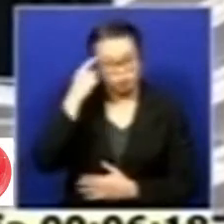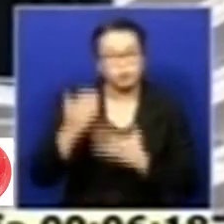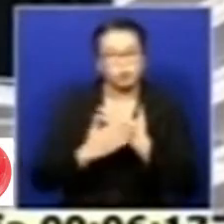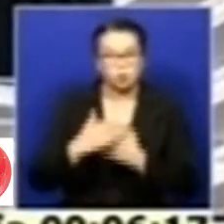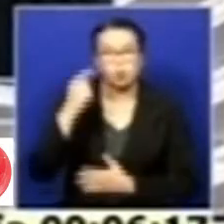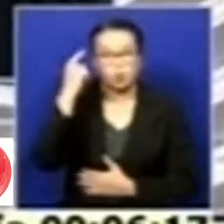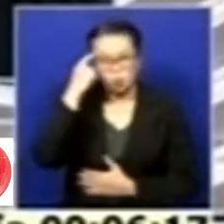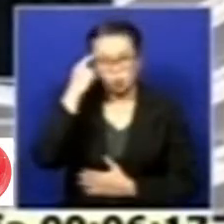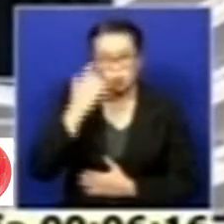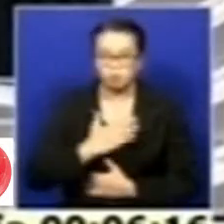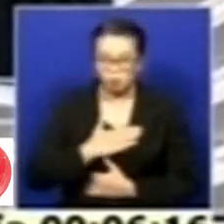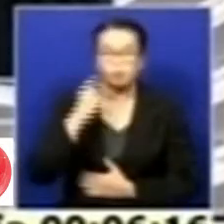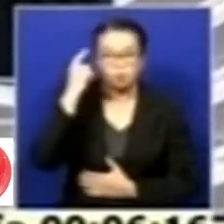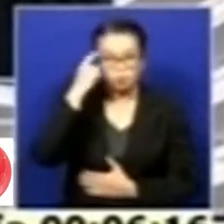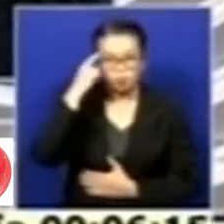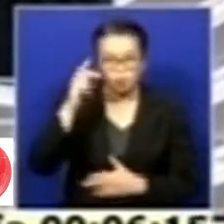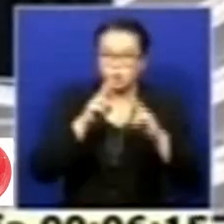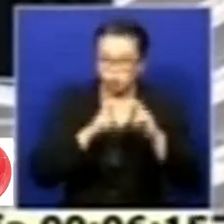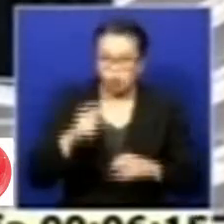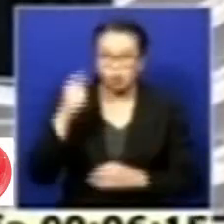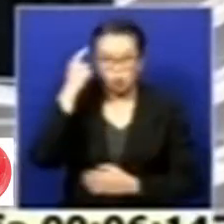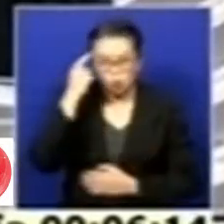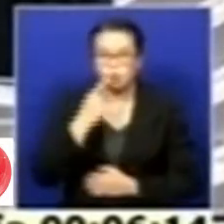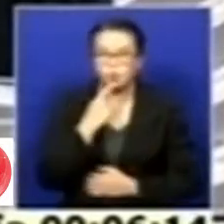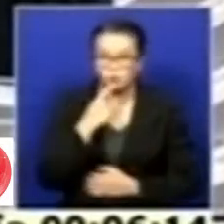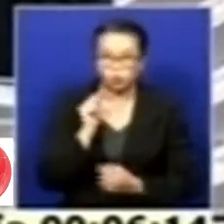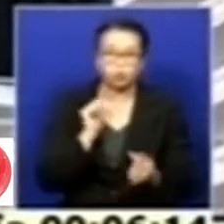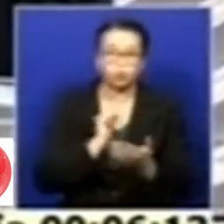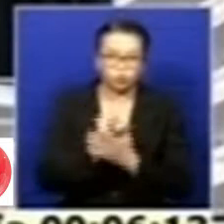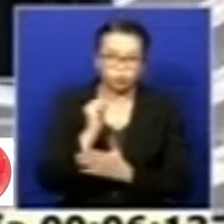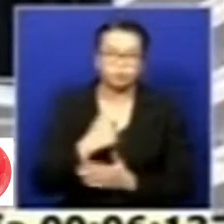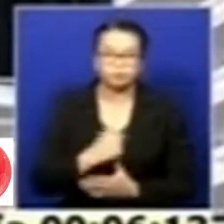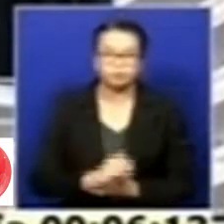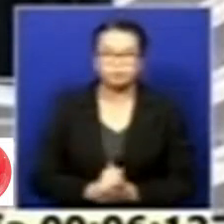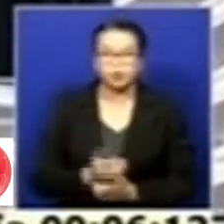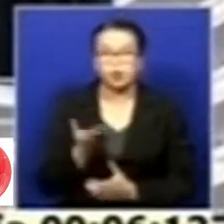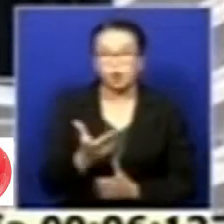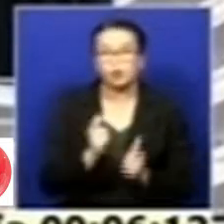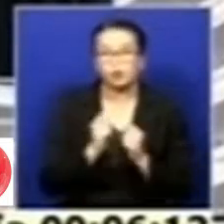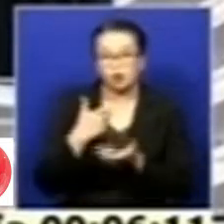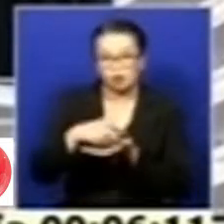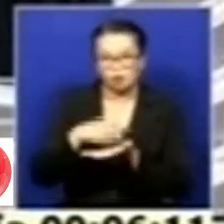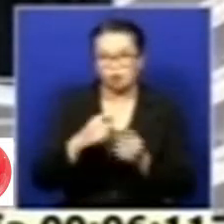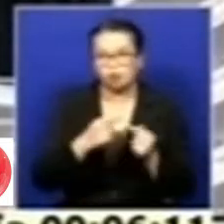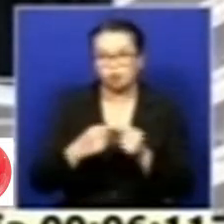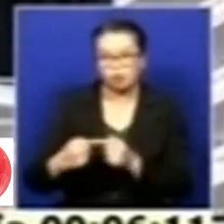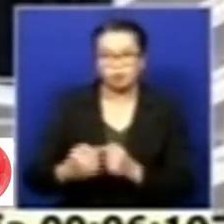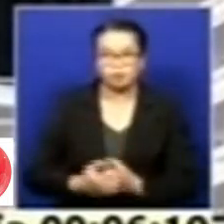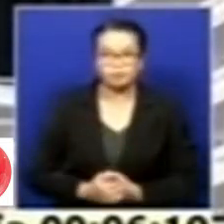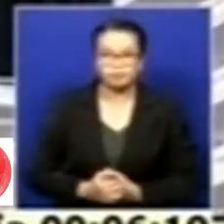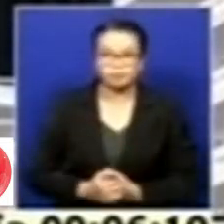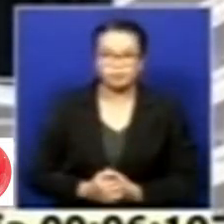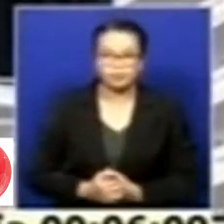มก็มีวุฒิภาวะที่จะวินิจฉัยถึงความเหมาะสม เชิญนะครับ นะครับท่านประธานต้องขออนุญาตนะครับประเด็นก็คือว่าการ